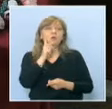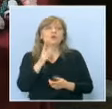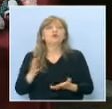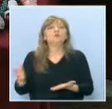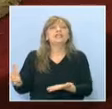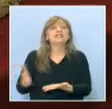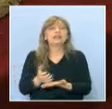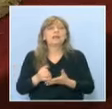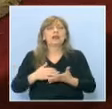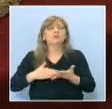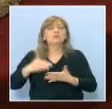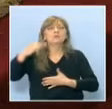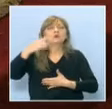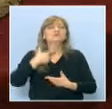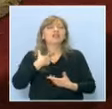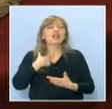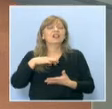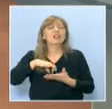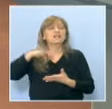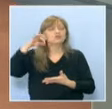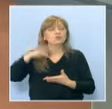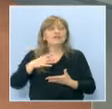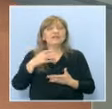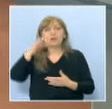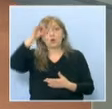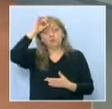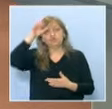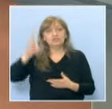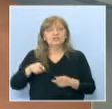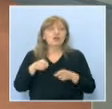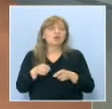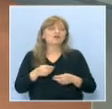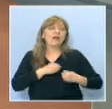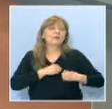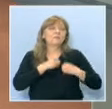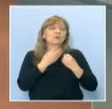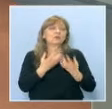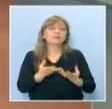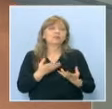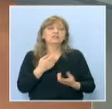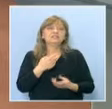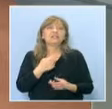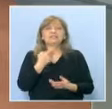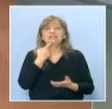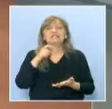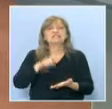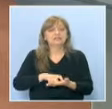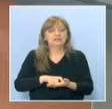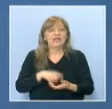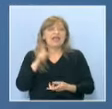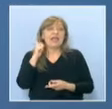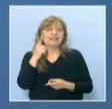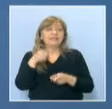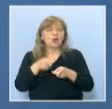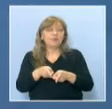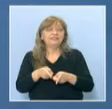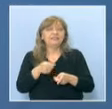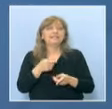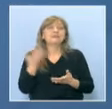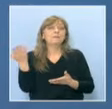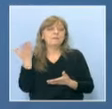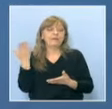така гласове от страна на учениците, това е благотворителната кауза. Една от тези каузи беше